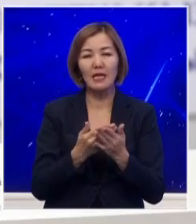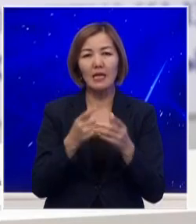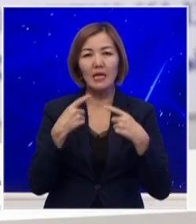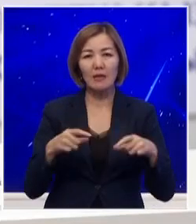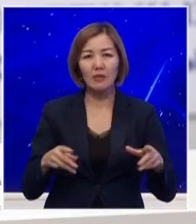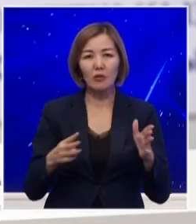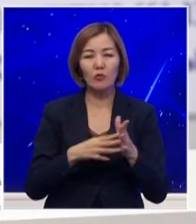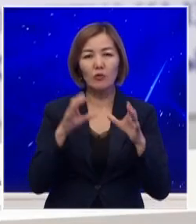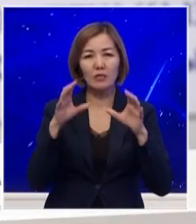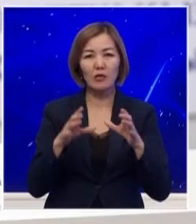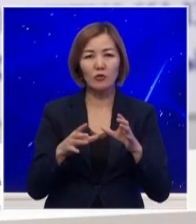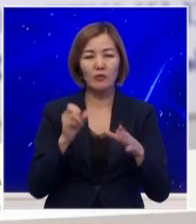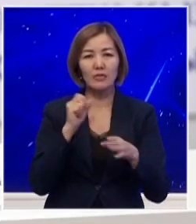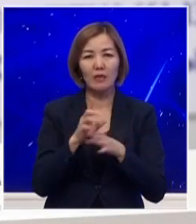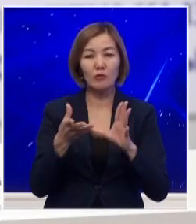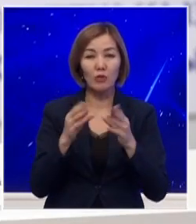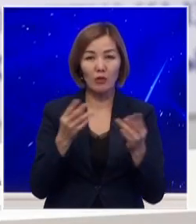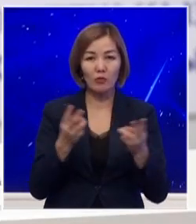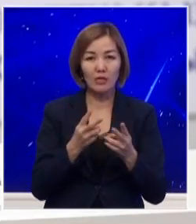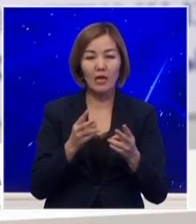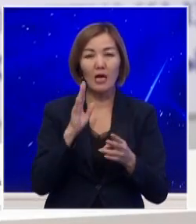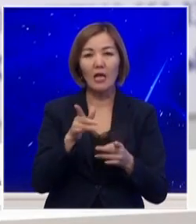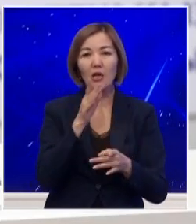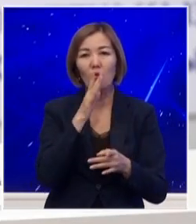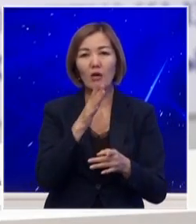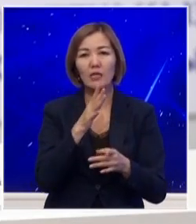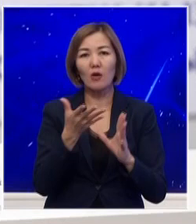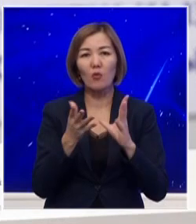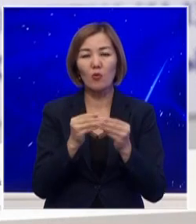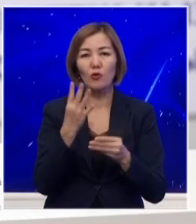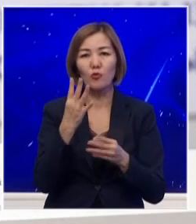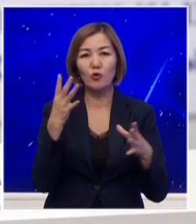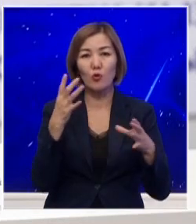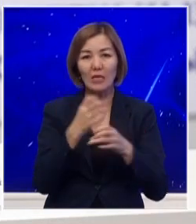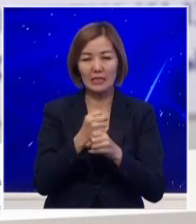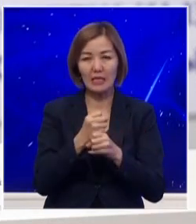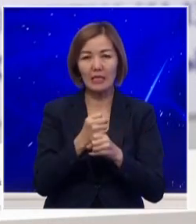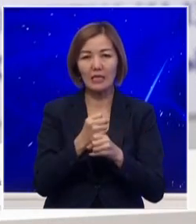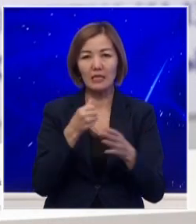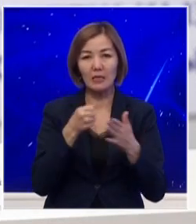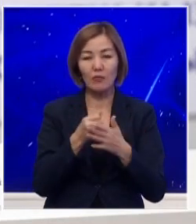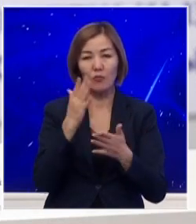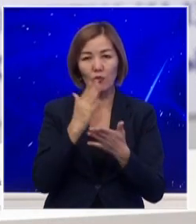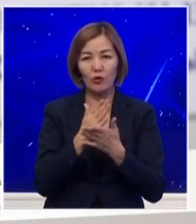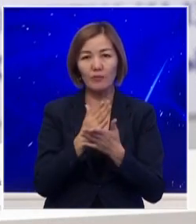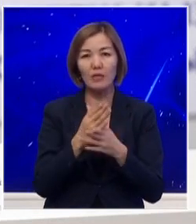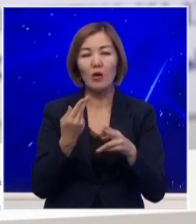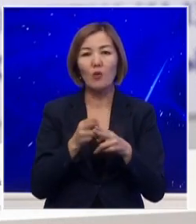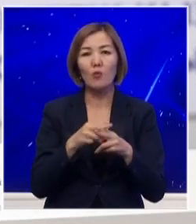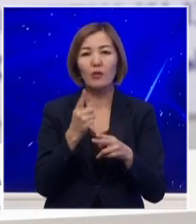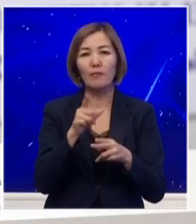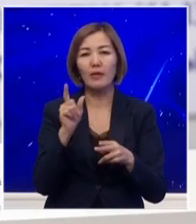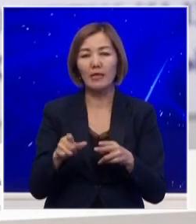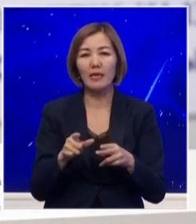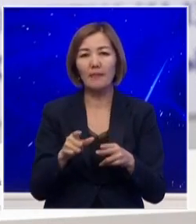қазір емтиханды 9 заң жобасынан тапсыру керек болса, алдағы уақытта оның санын 4-ке дейін қысқартсақ деп отырмыз. Оның орнына